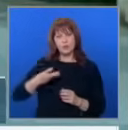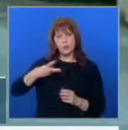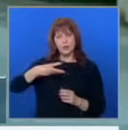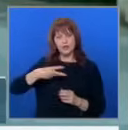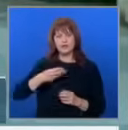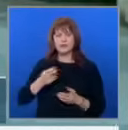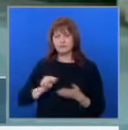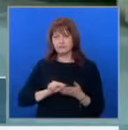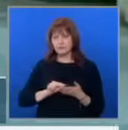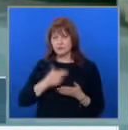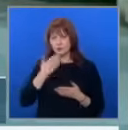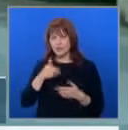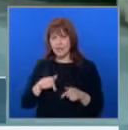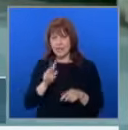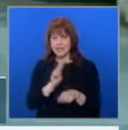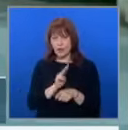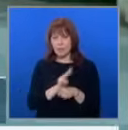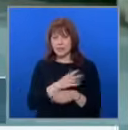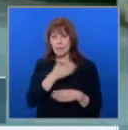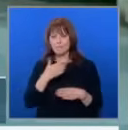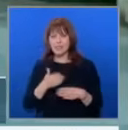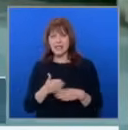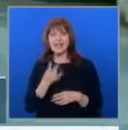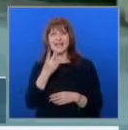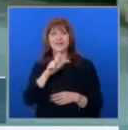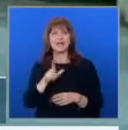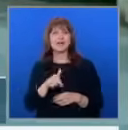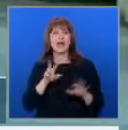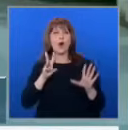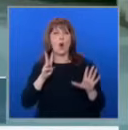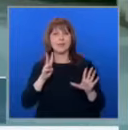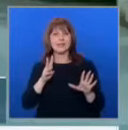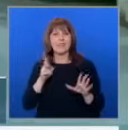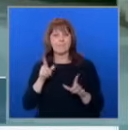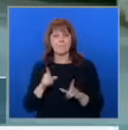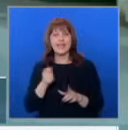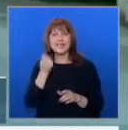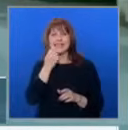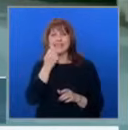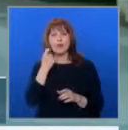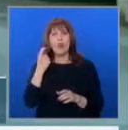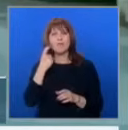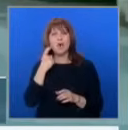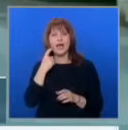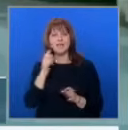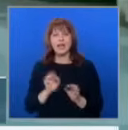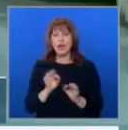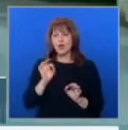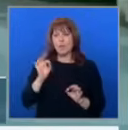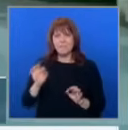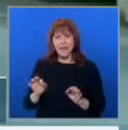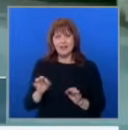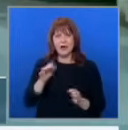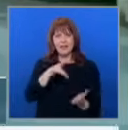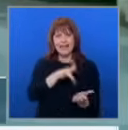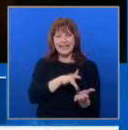от сейзмолозите и днес на обед. Последният с магнитуд от 2,8 по скалата на Рихтер в района на село Боянци, само на няколко километра от епицентъра